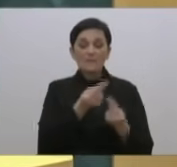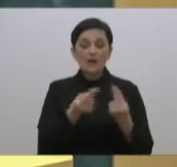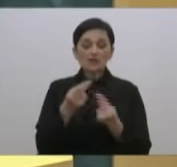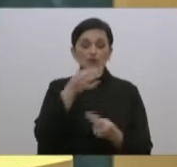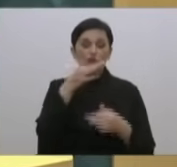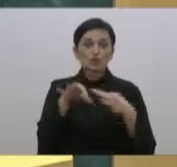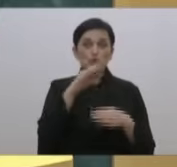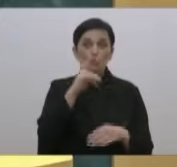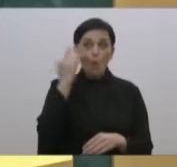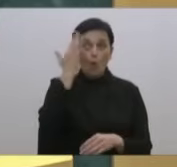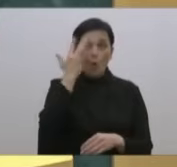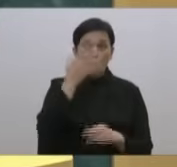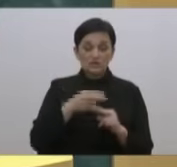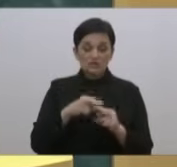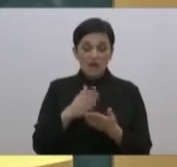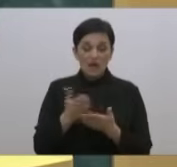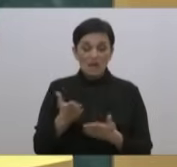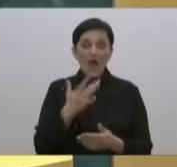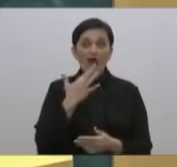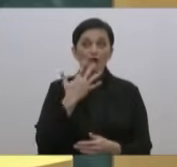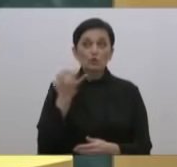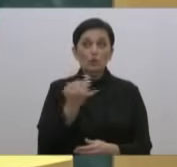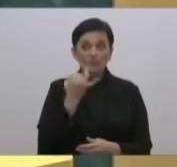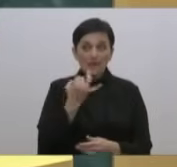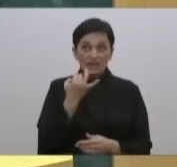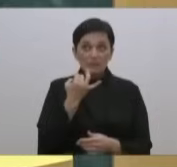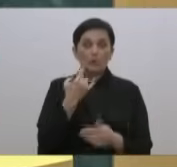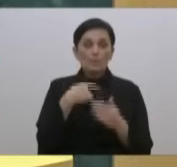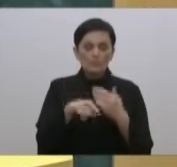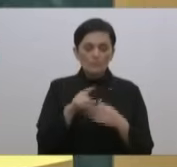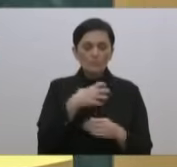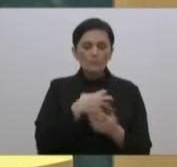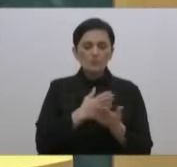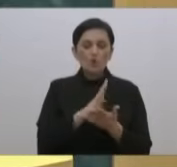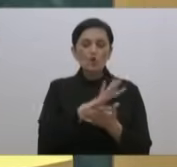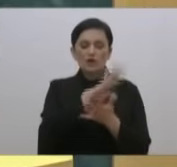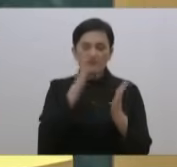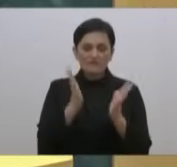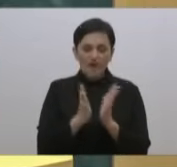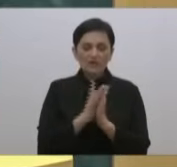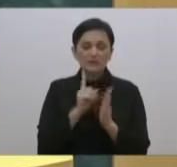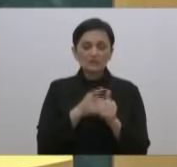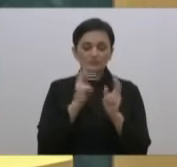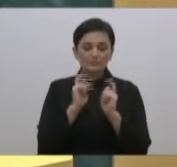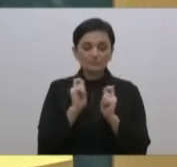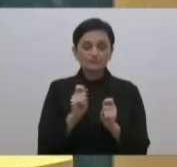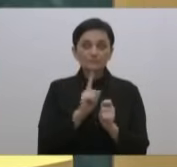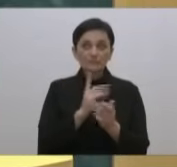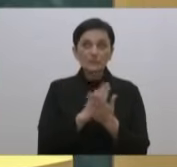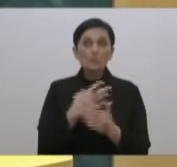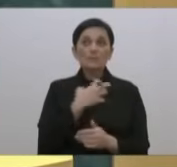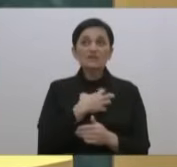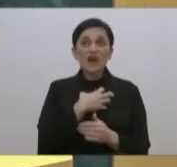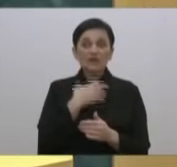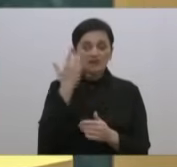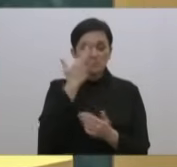აქ, მაგრამ ოცნებაც ეს არის ეროვნული ინტერესის გამოწვევად პრიორიტეტის და ყველაფერი, რაც კი შეიძლება დავარქვათ იმას, რაც არის